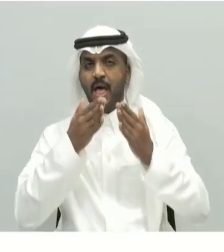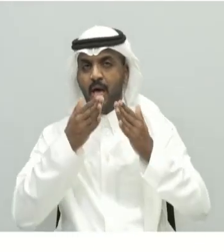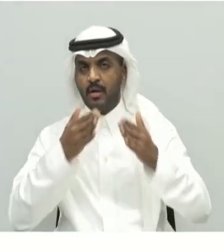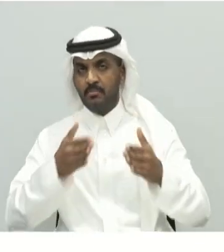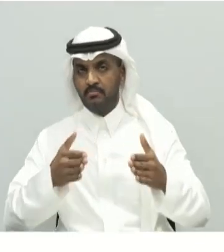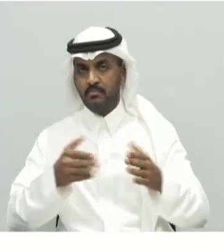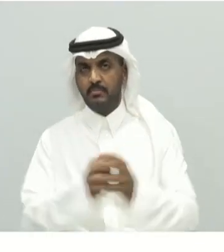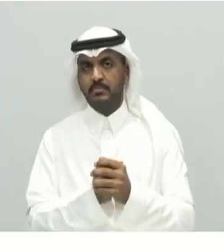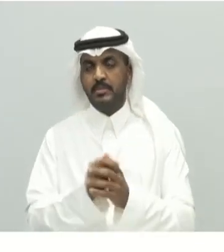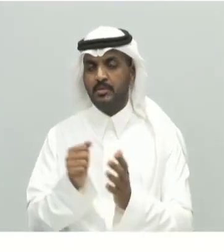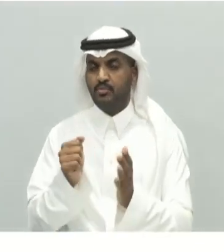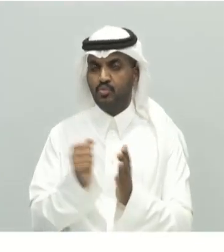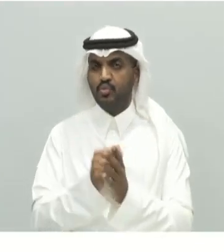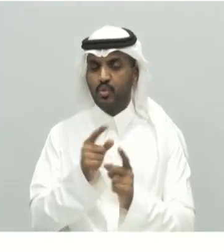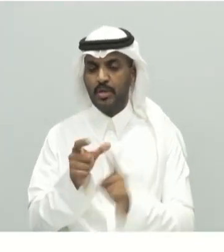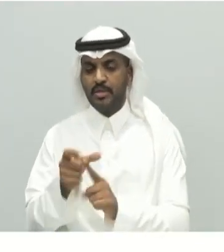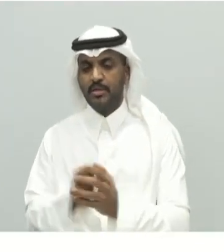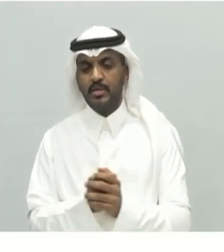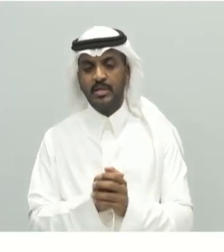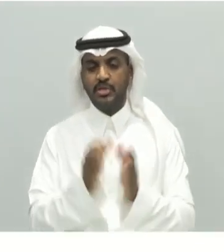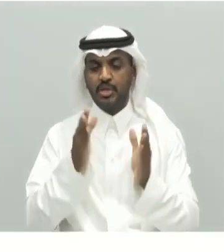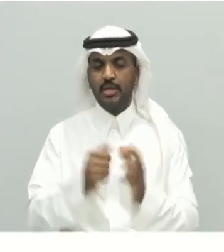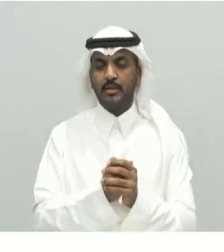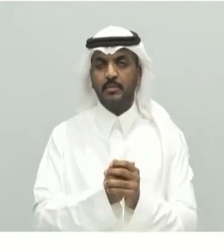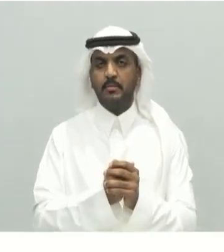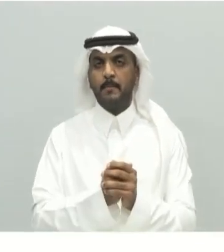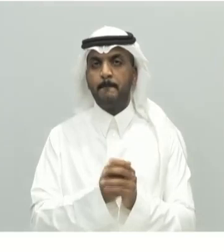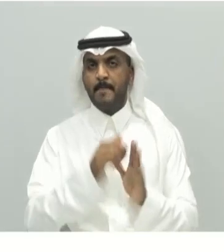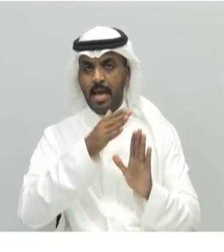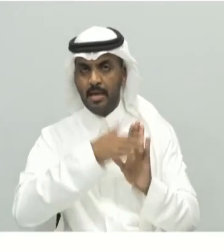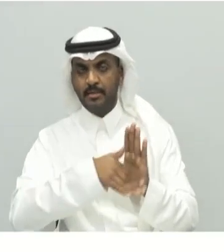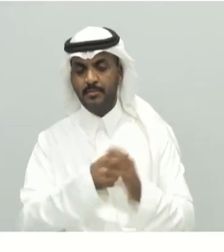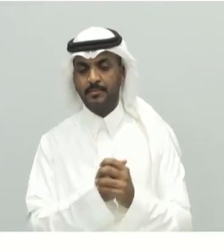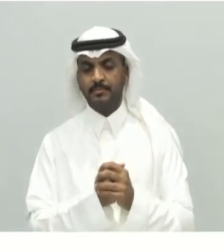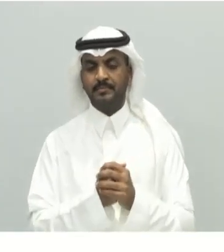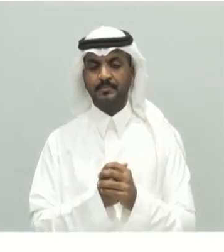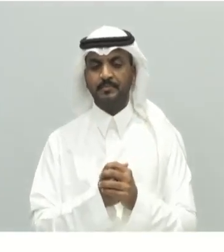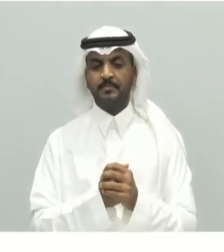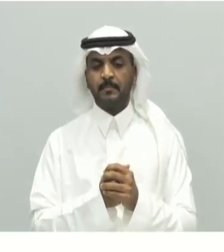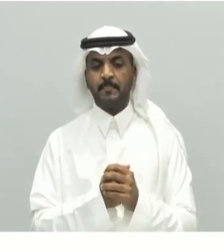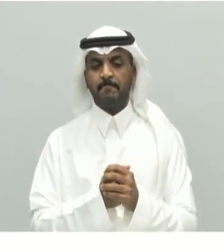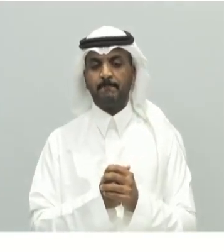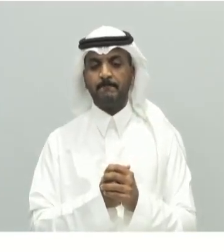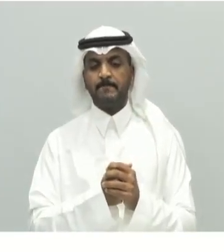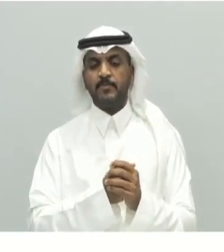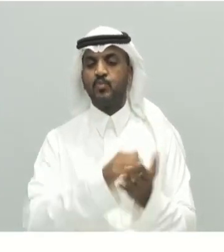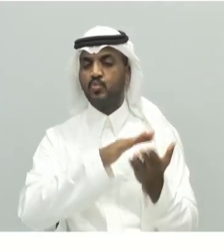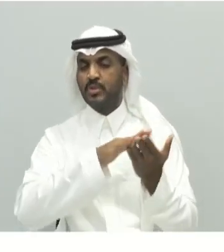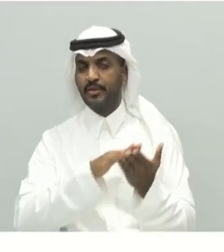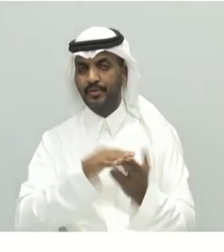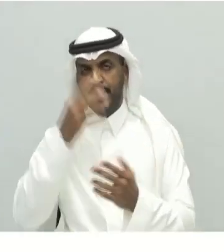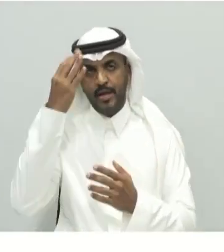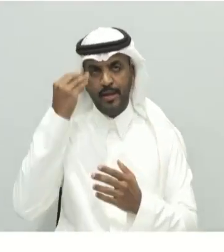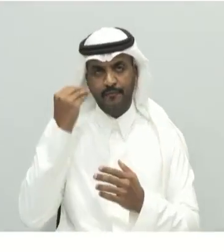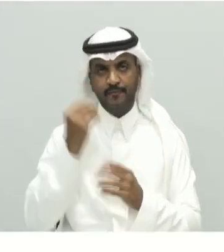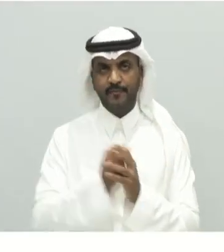الهرم السكاني هو شكل شكل بياني الهرم السكاني هو شكل بياني